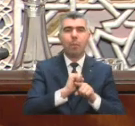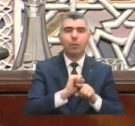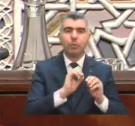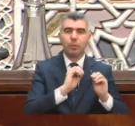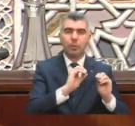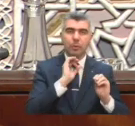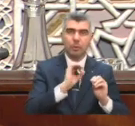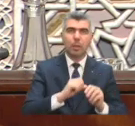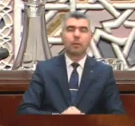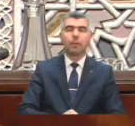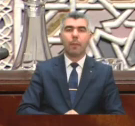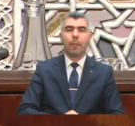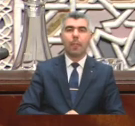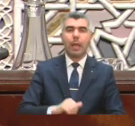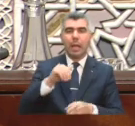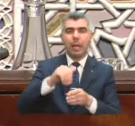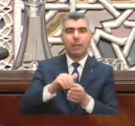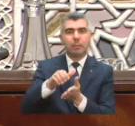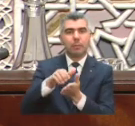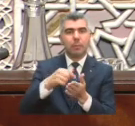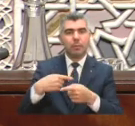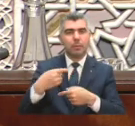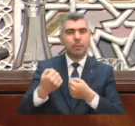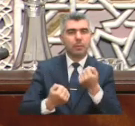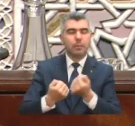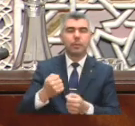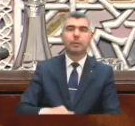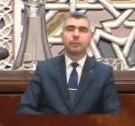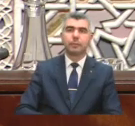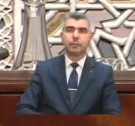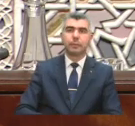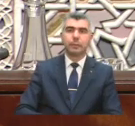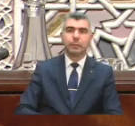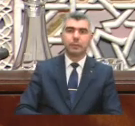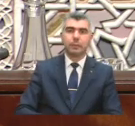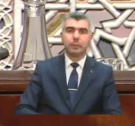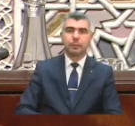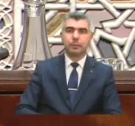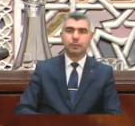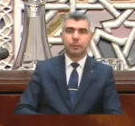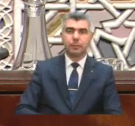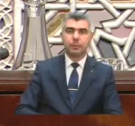من فريق الأصالة والمعاصرة. تفضلوا سيد النائب المحترم.